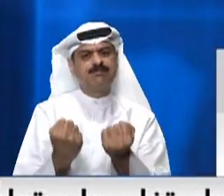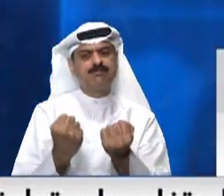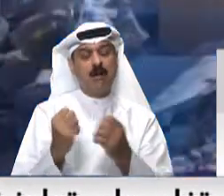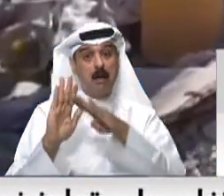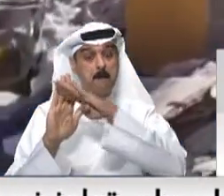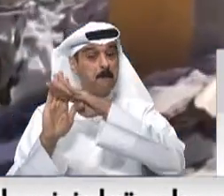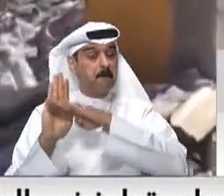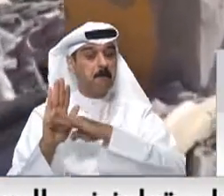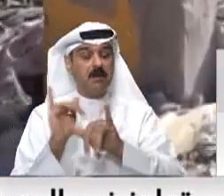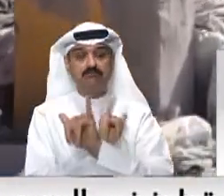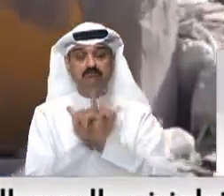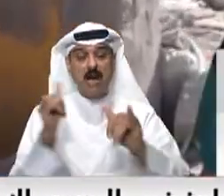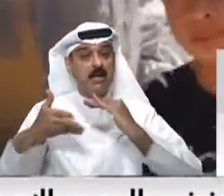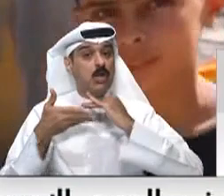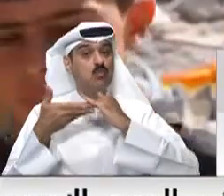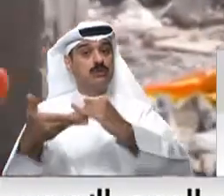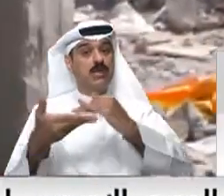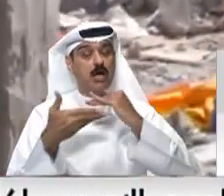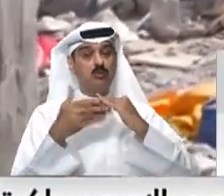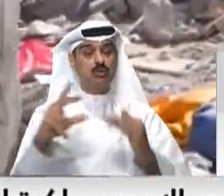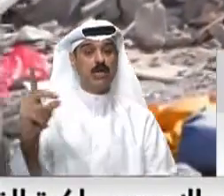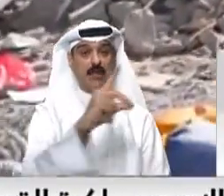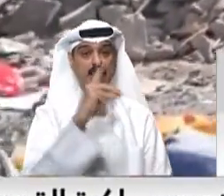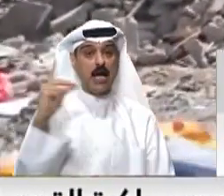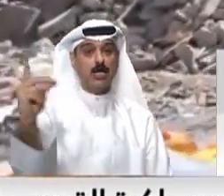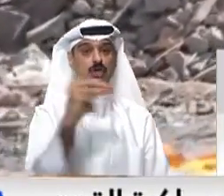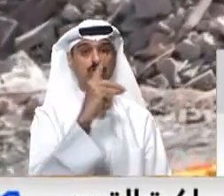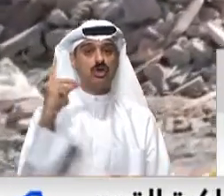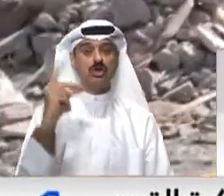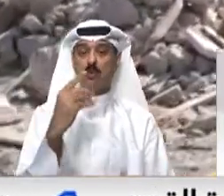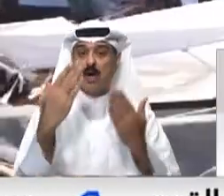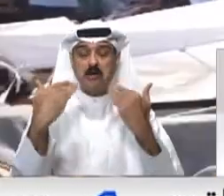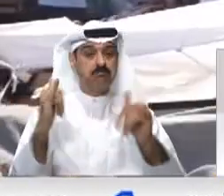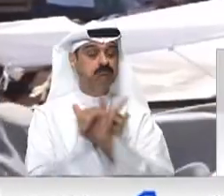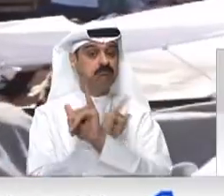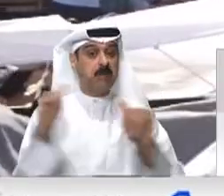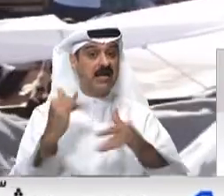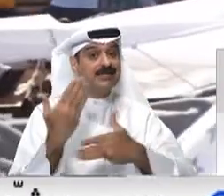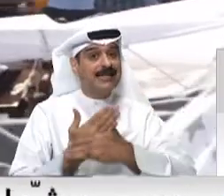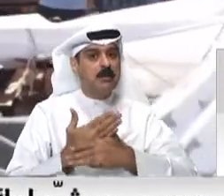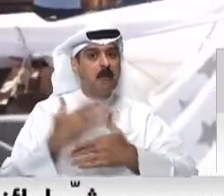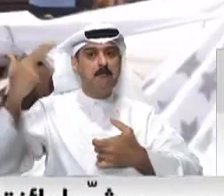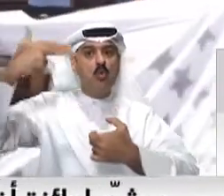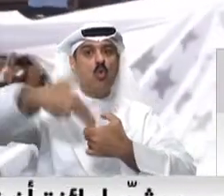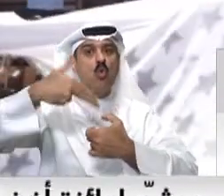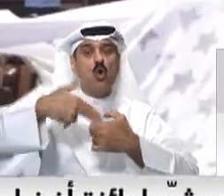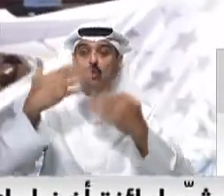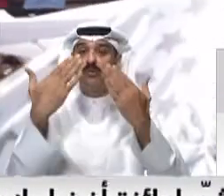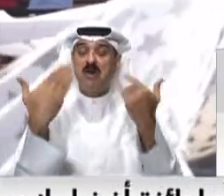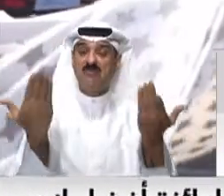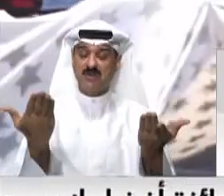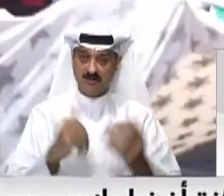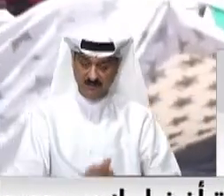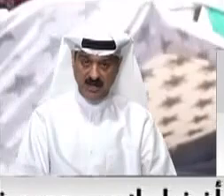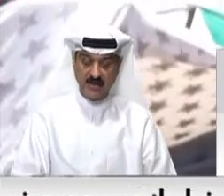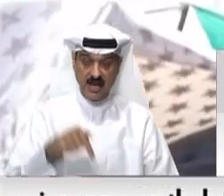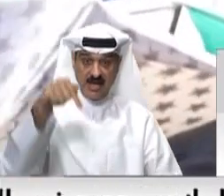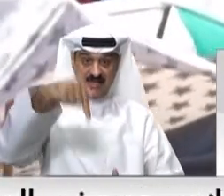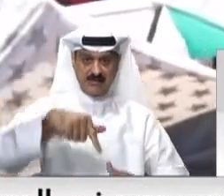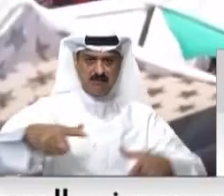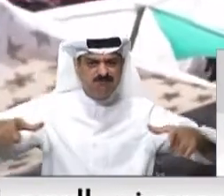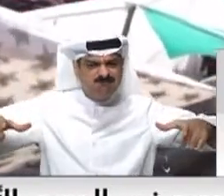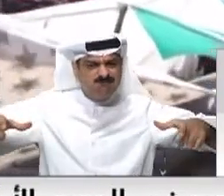تقديم المساعدات الغذائية الطارئة لآلاف الأسر النازحة في قطاع غزة الذي تحاصره قوات